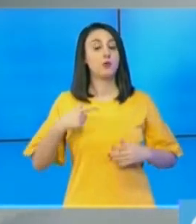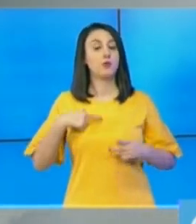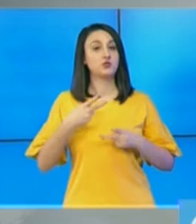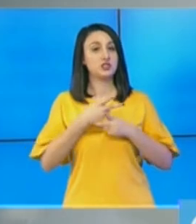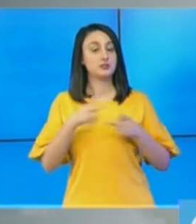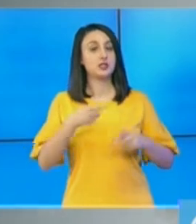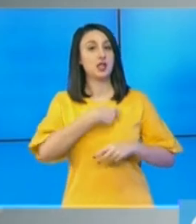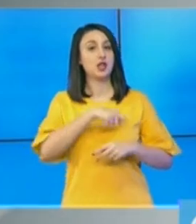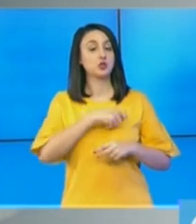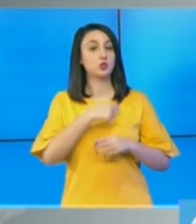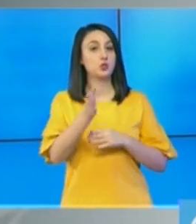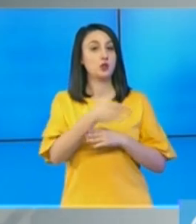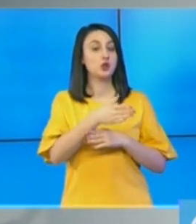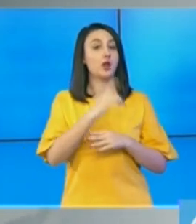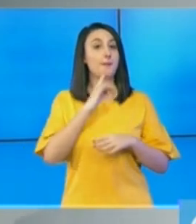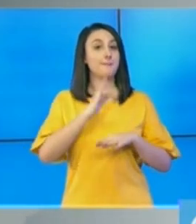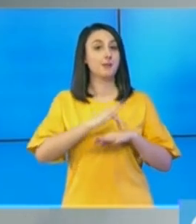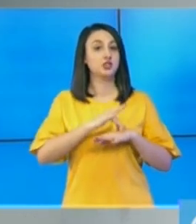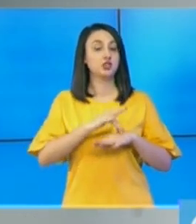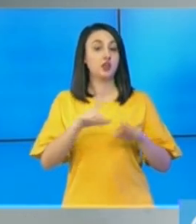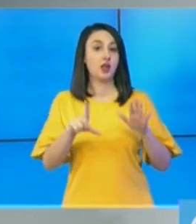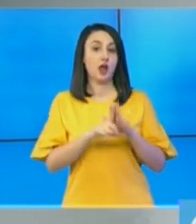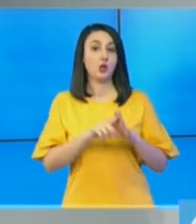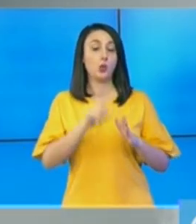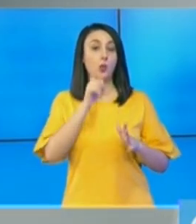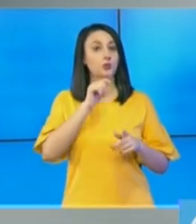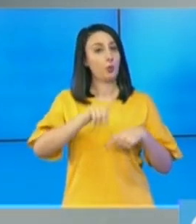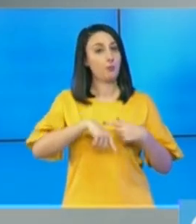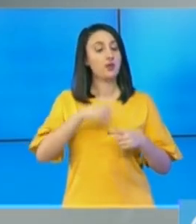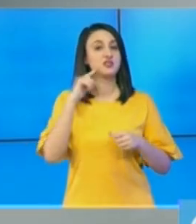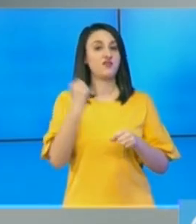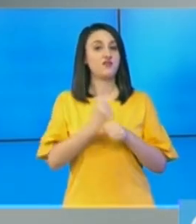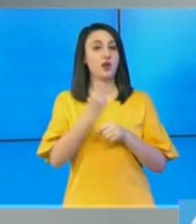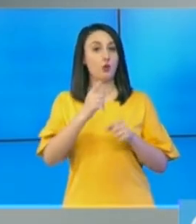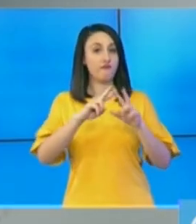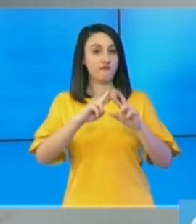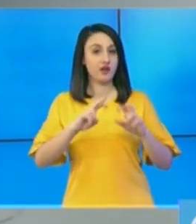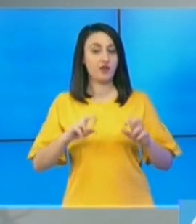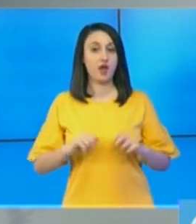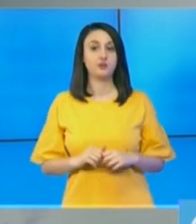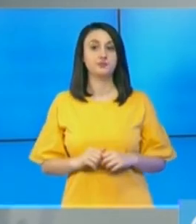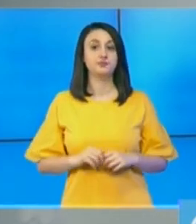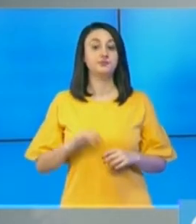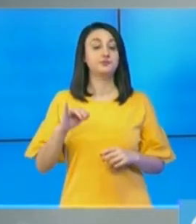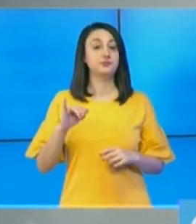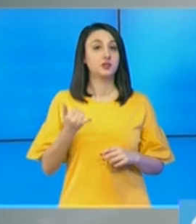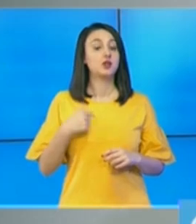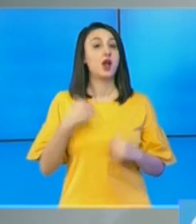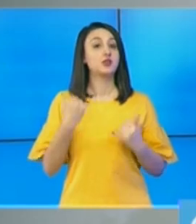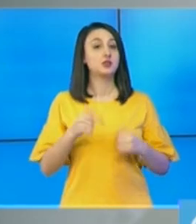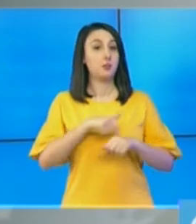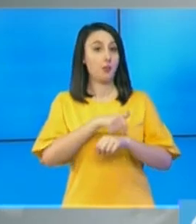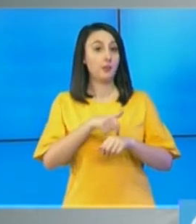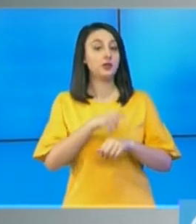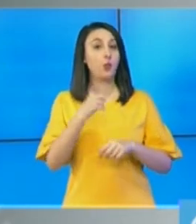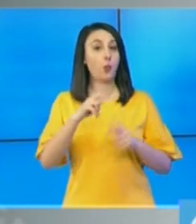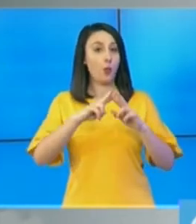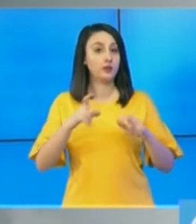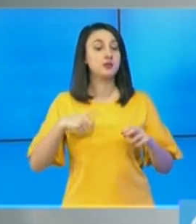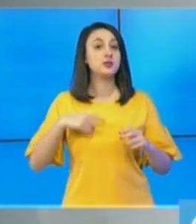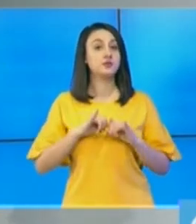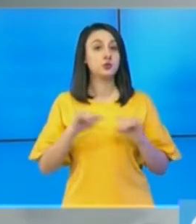la Institutul Național de Medicină Legală, acolo unde urmează să-i se facă o necropsie, iar în aceste momente o anchetă